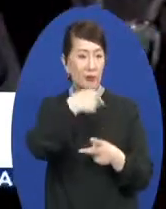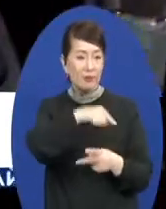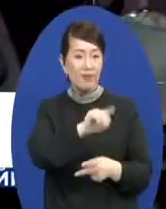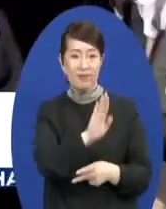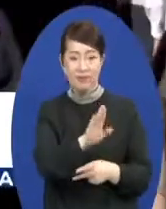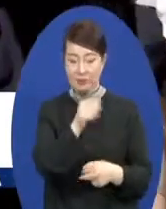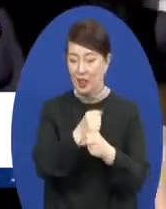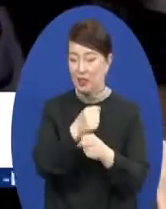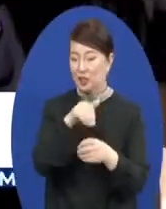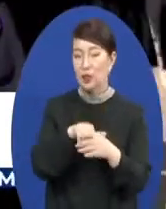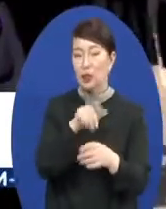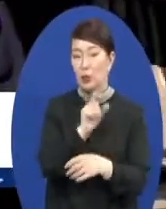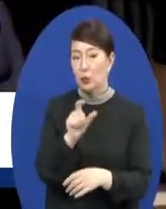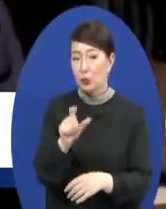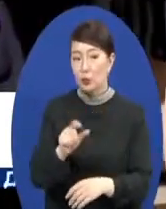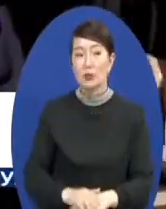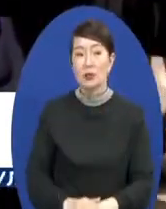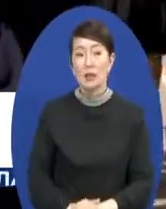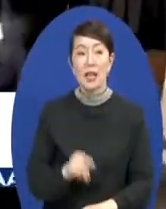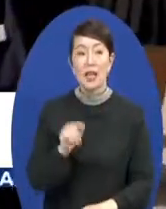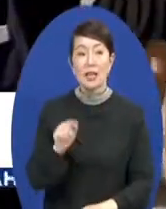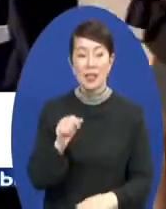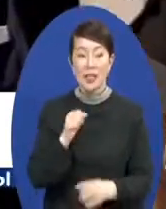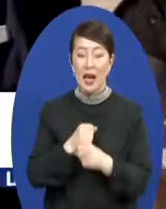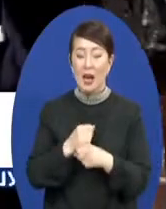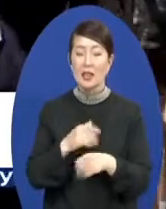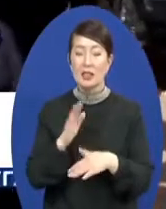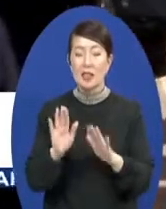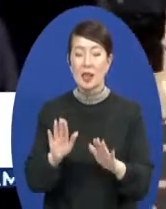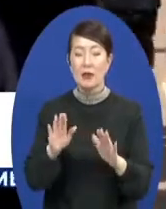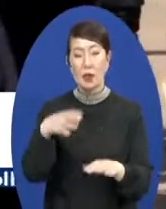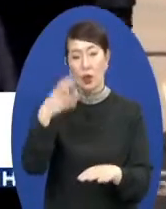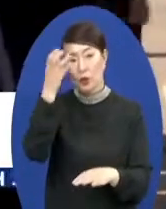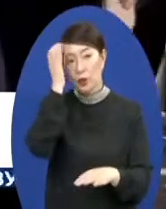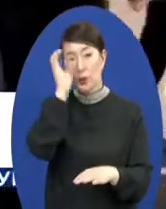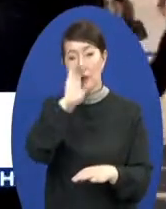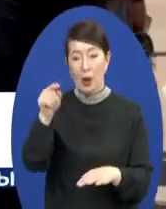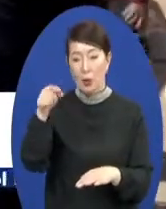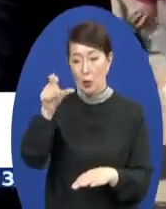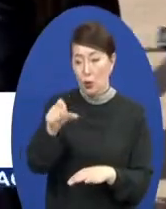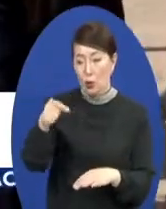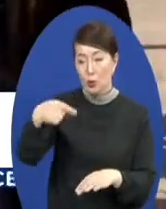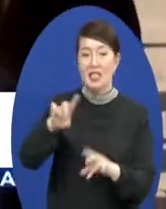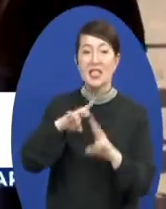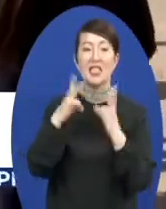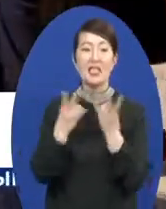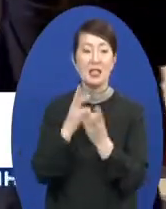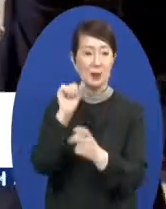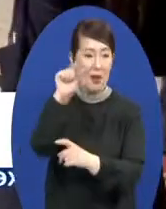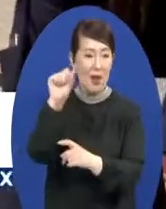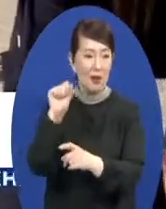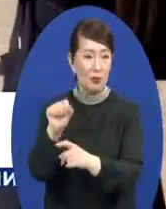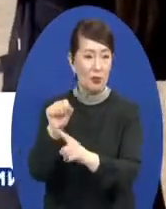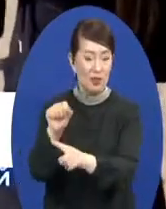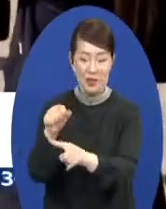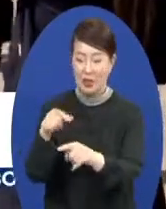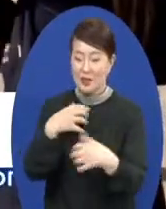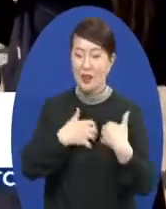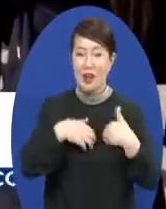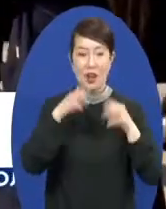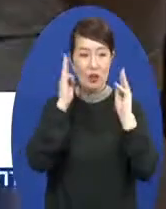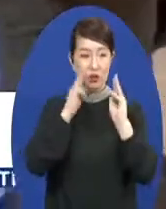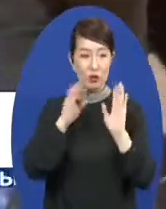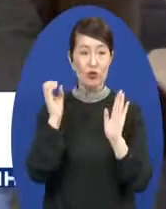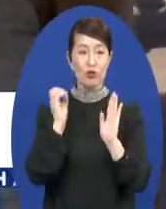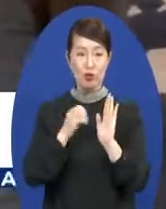салбар түүнд ажиллах боловсон хүчин. Тэдгээрд ажиллаж байгаа төрийн албан агч нарын нийгмийн асуудлыг нэг төргүний ээлжинд шийдэх